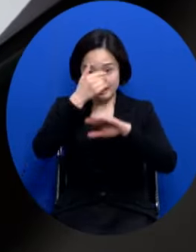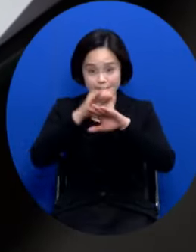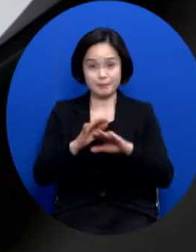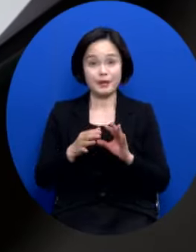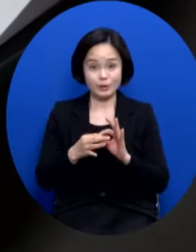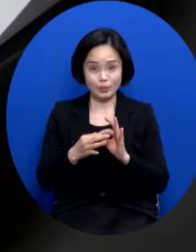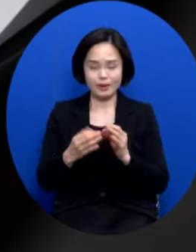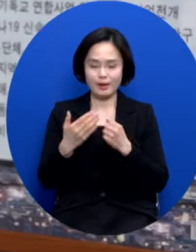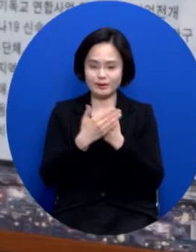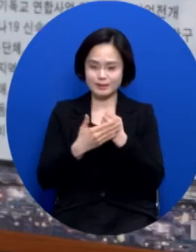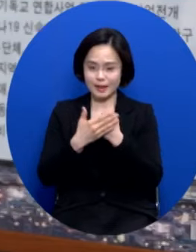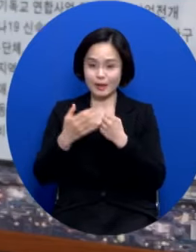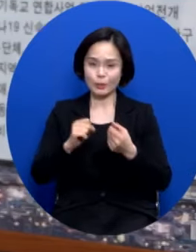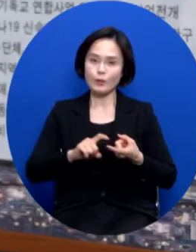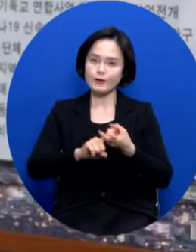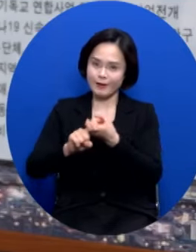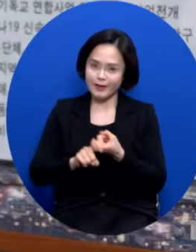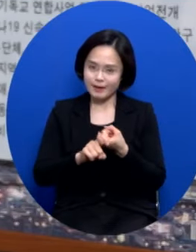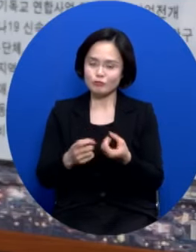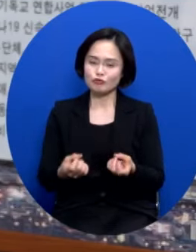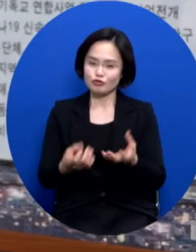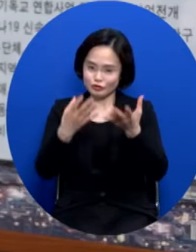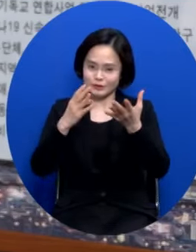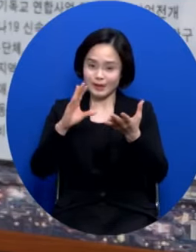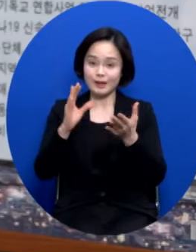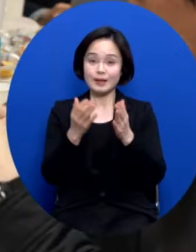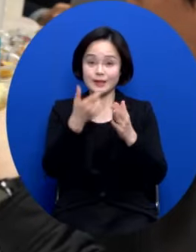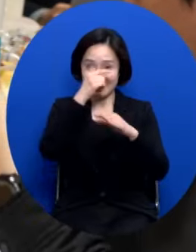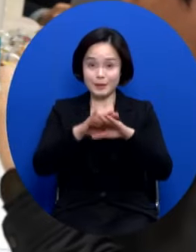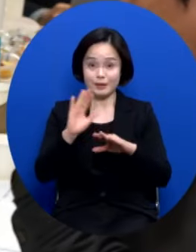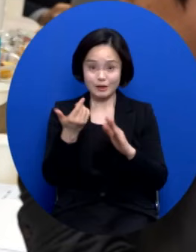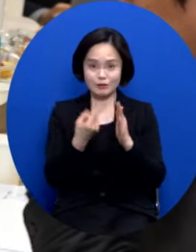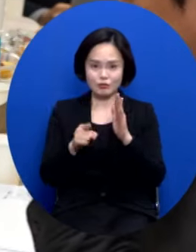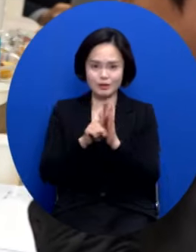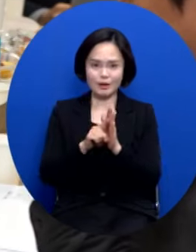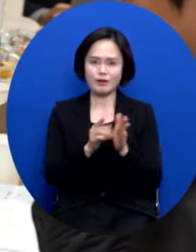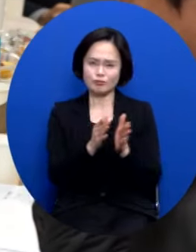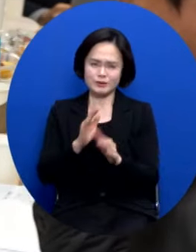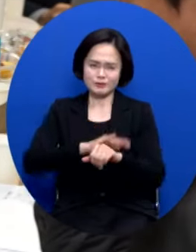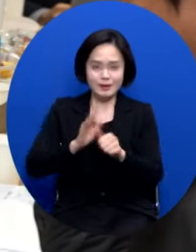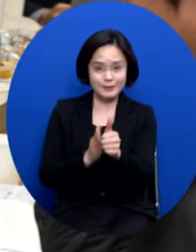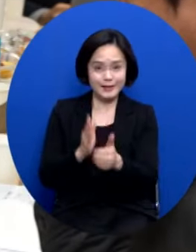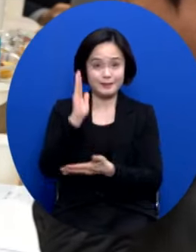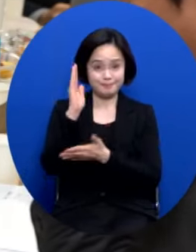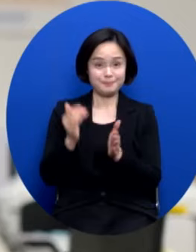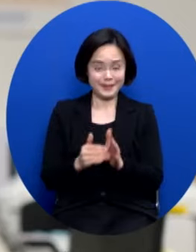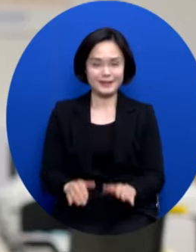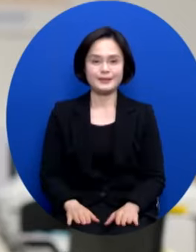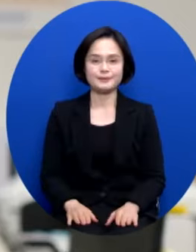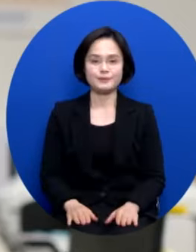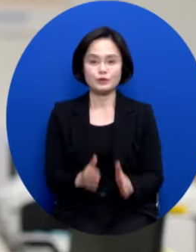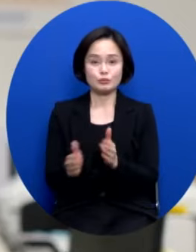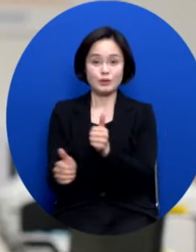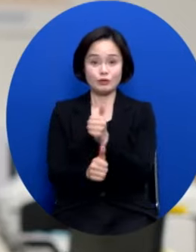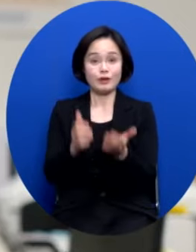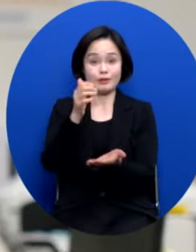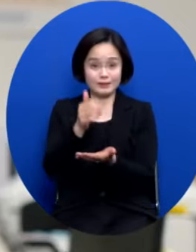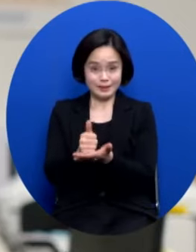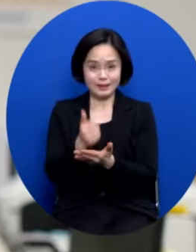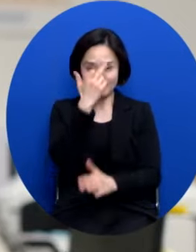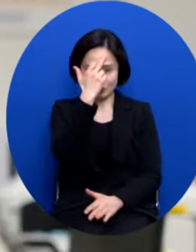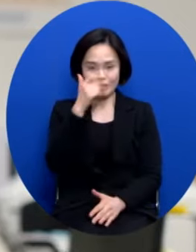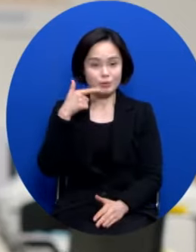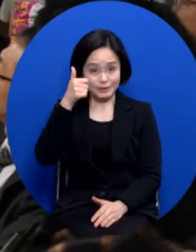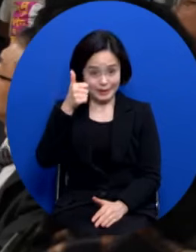은혜로운 연합과 축제의 장이 될 수 있도록 만전을 기해달라고 말했습니다. 준비위원장 최성주 목사의 인사로